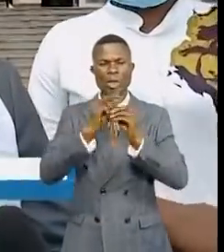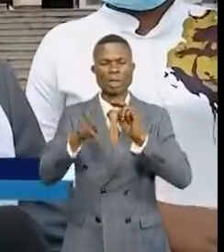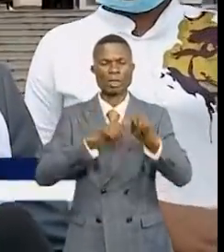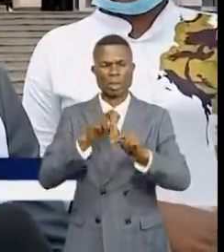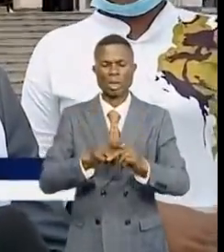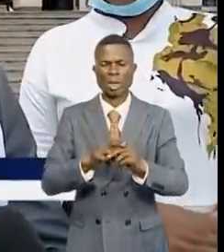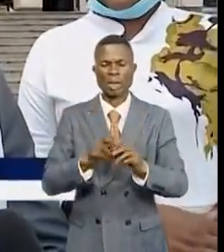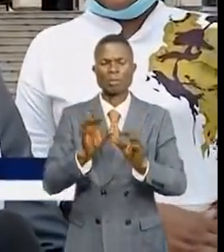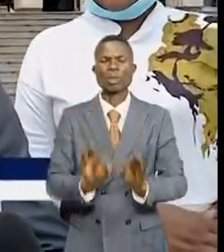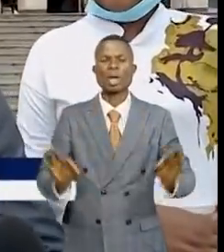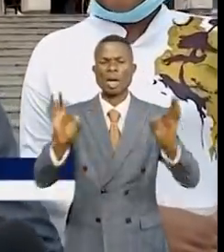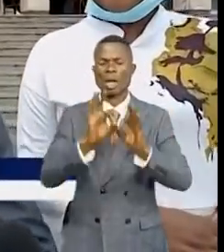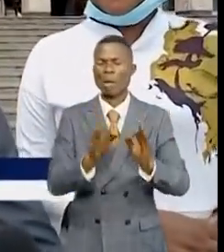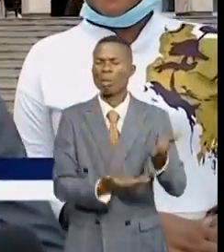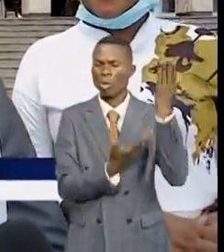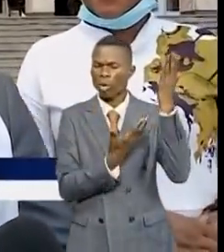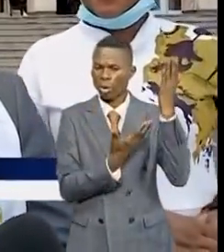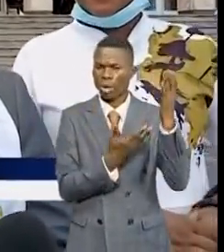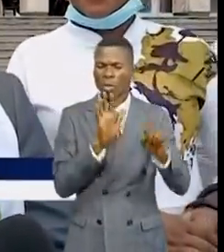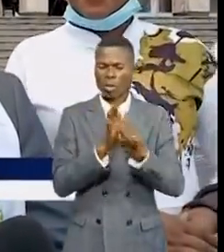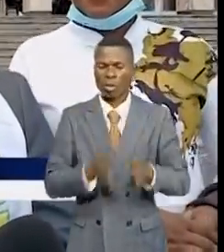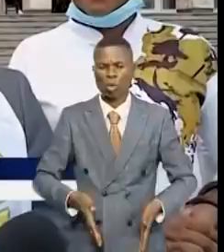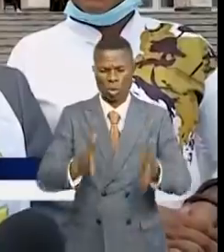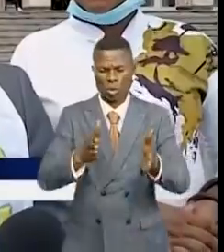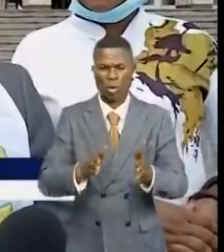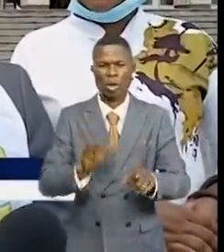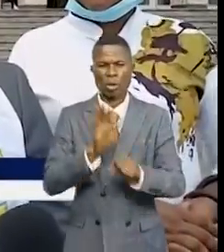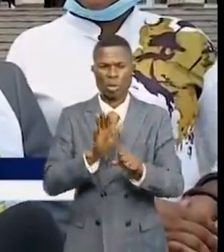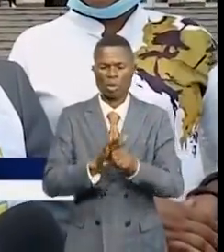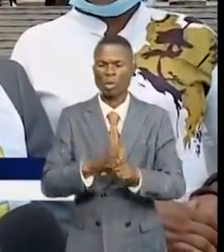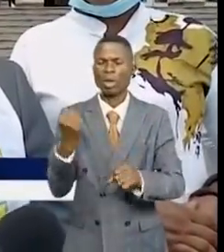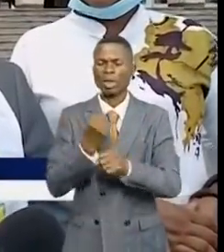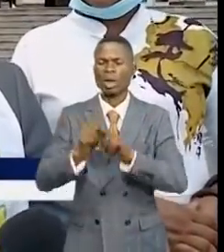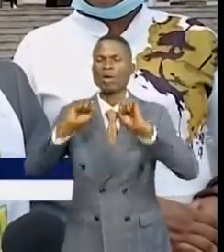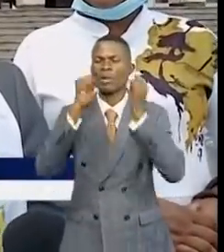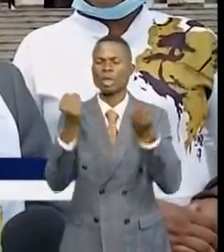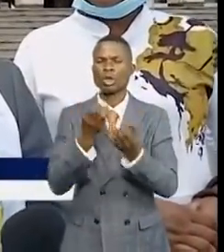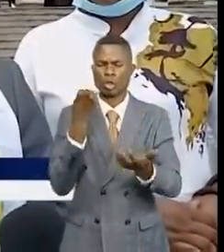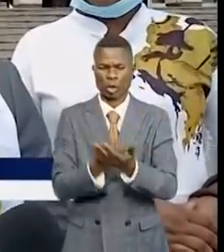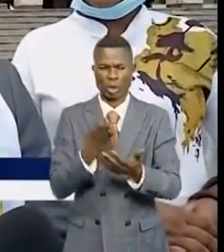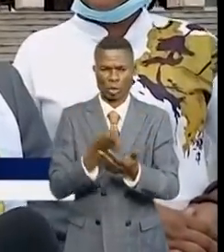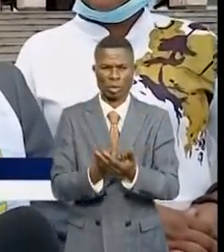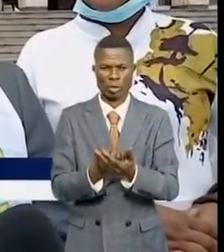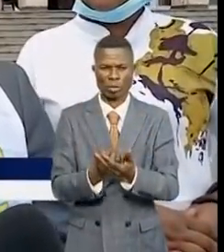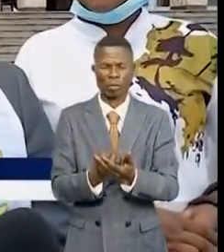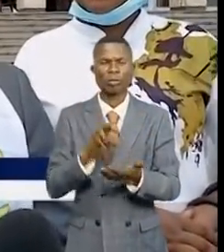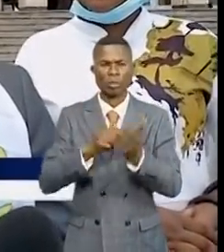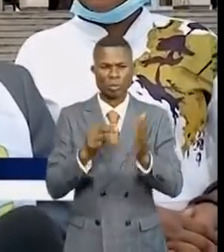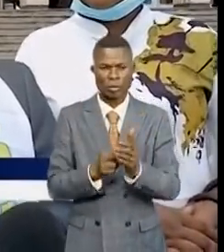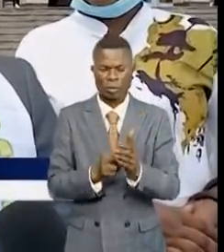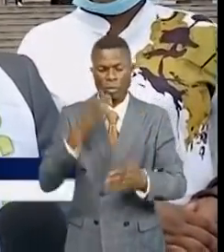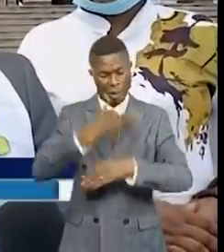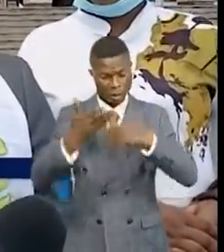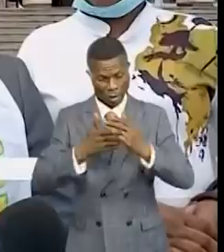est d'abord, je dirais, sociale. Comme nous disons, la route a une importance socio-économique dans notre mémorandum. C'est-à-dire, une fois